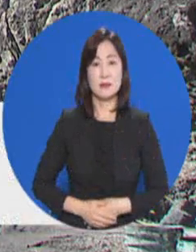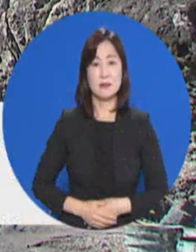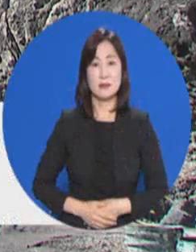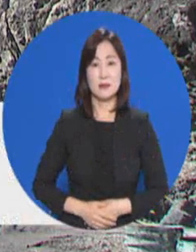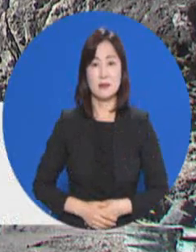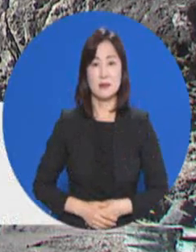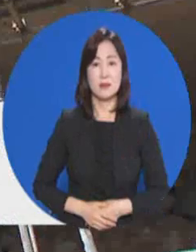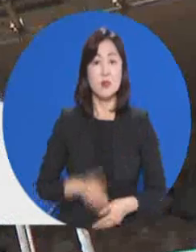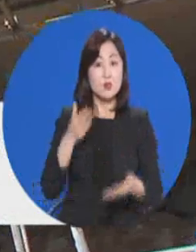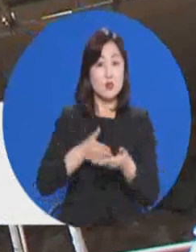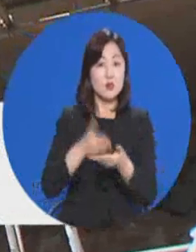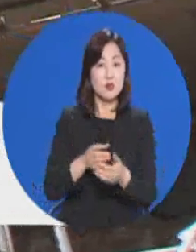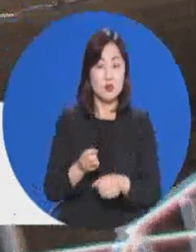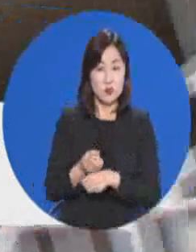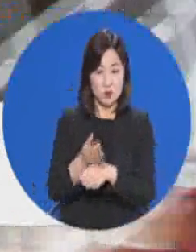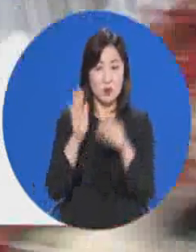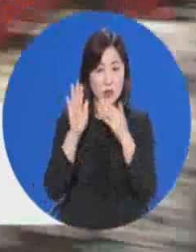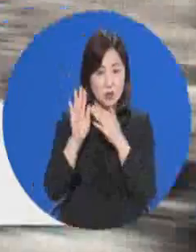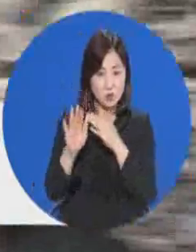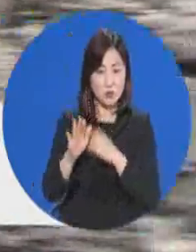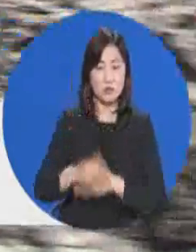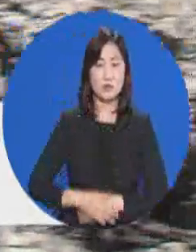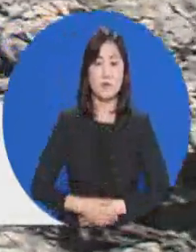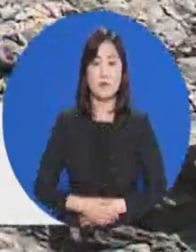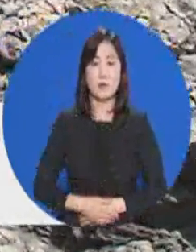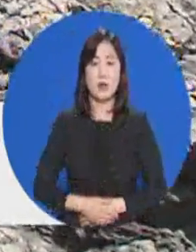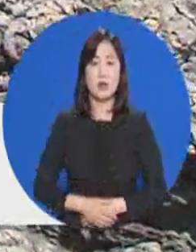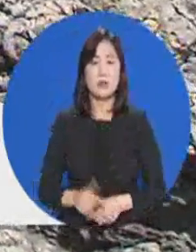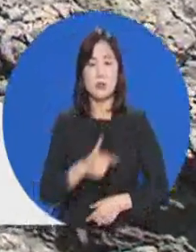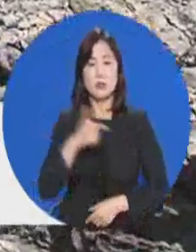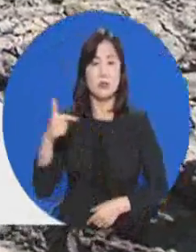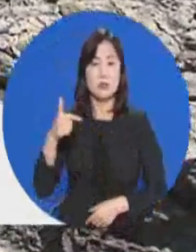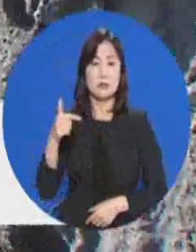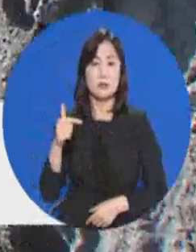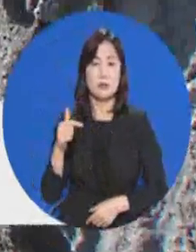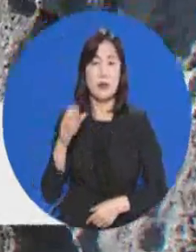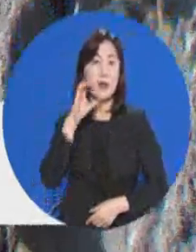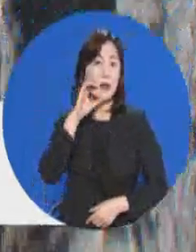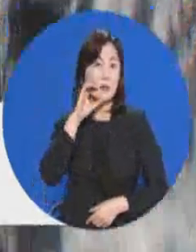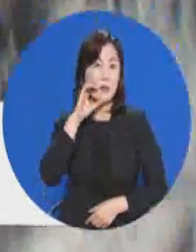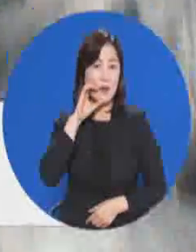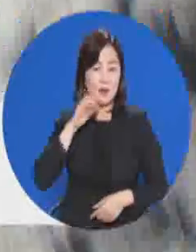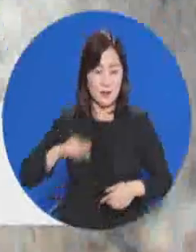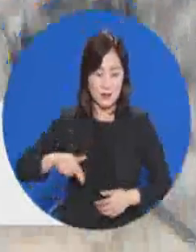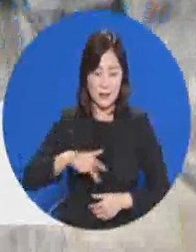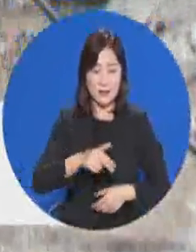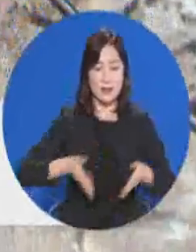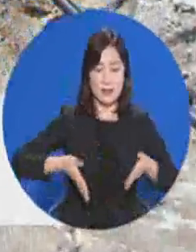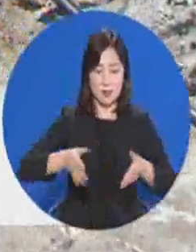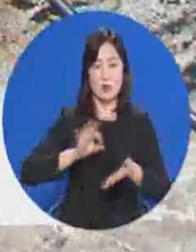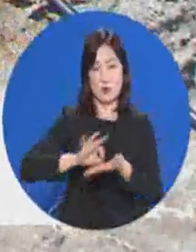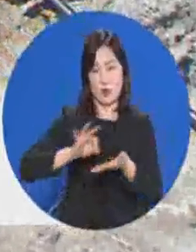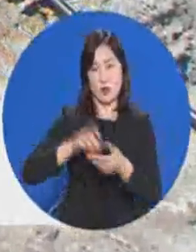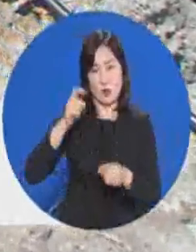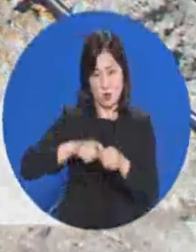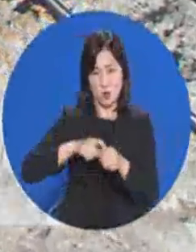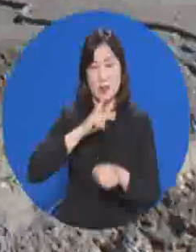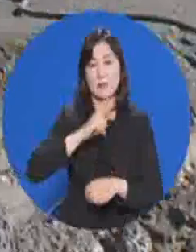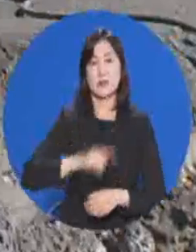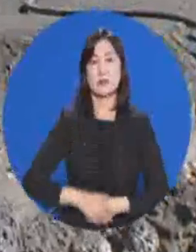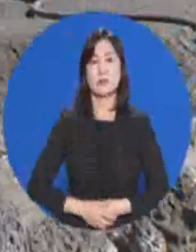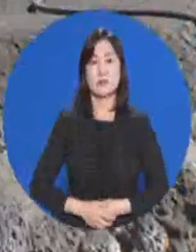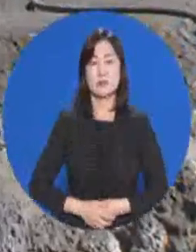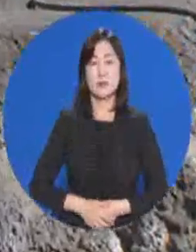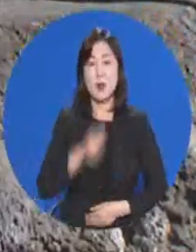작업이 진행된 곳은 업체측이 운영하는 대형 카페에 산책로로 활용될 계획인 것으로 드러났습니다 한편